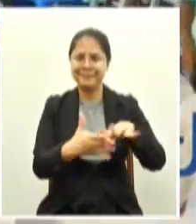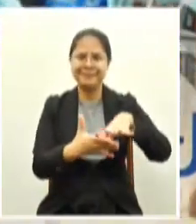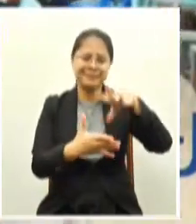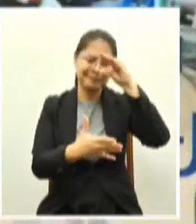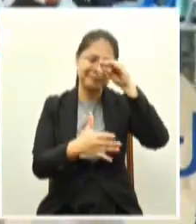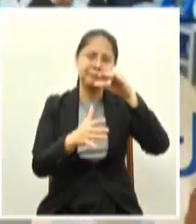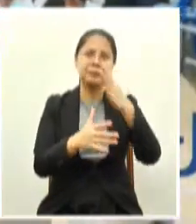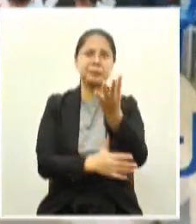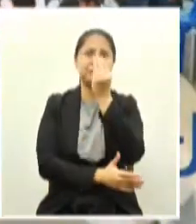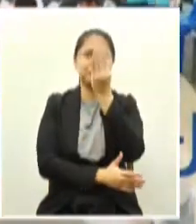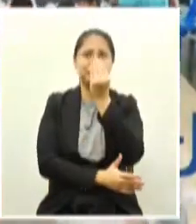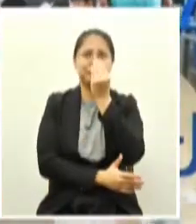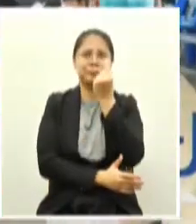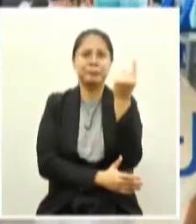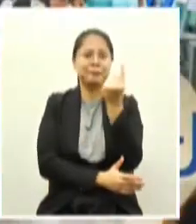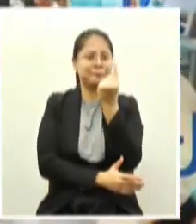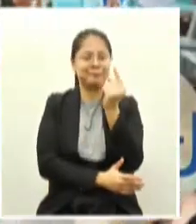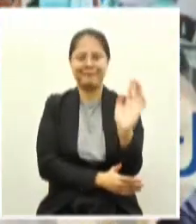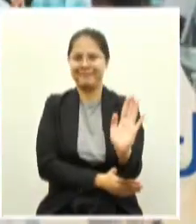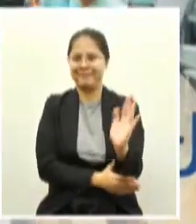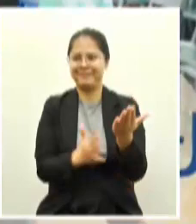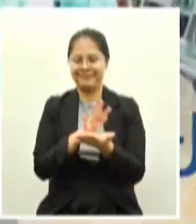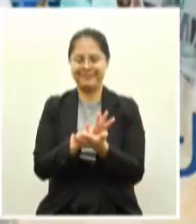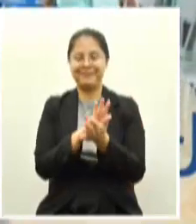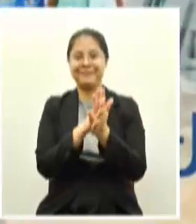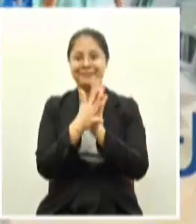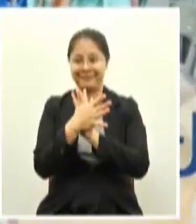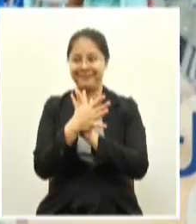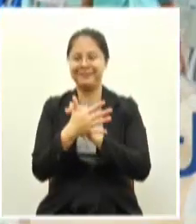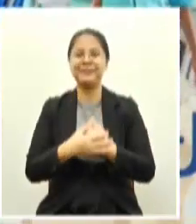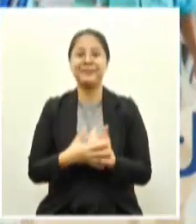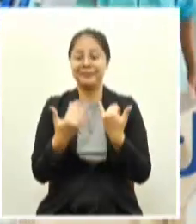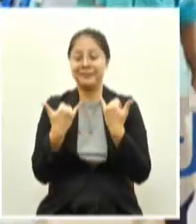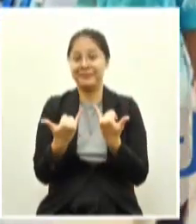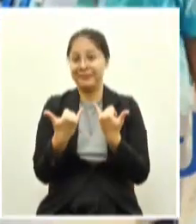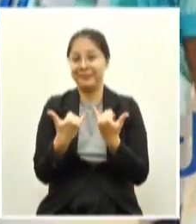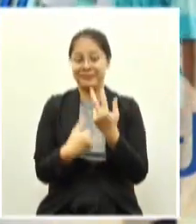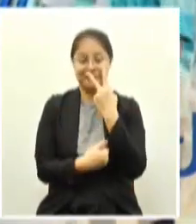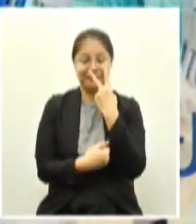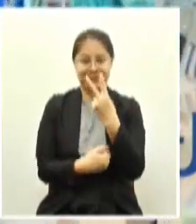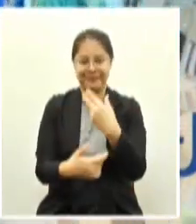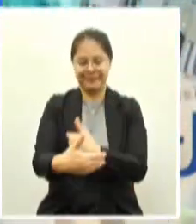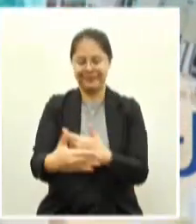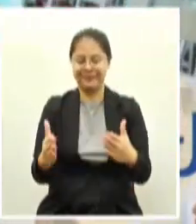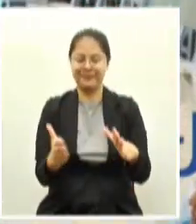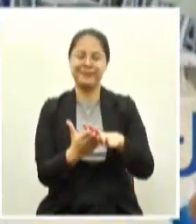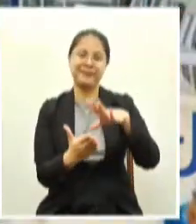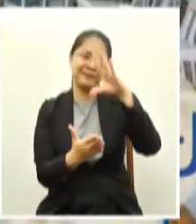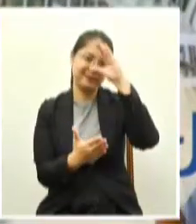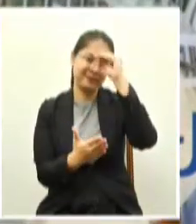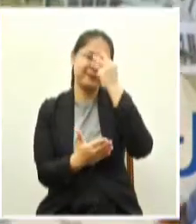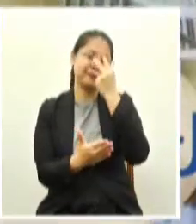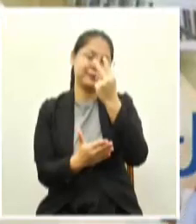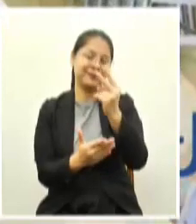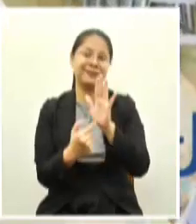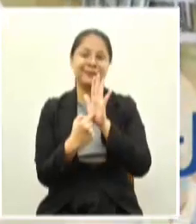รู้ค่ะหากคุณผู้ชมพร้อมแล้วเราไปเป็นส่วนหนึ่งกับบรรยากาศของห้องเรียนที่จะชี้ชวนให้เห็